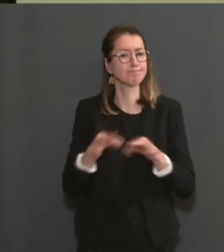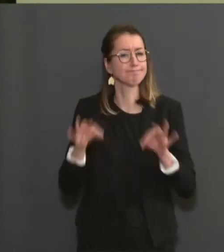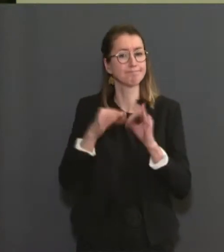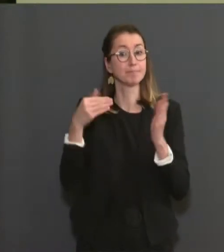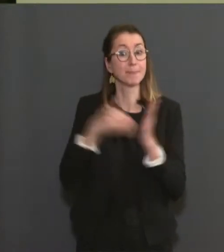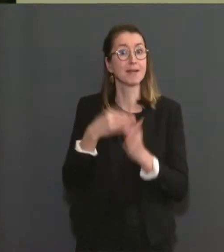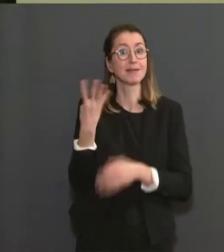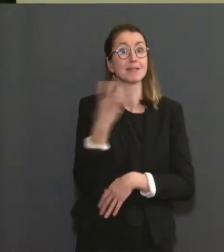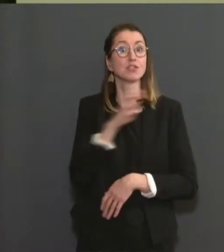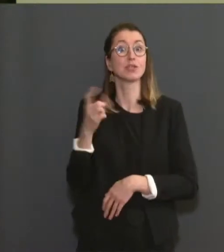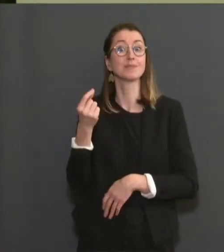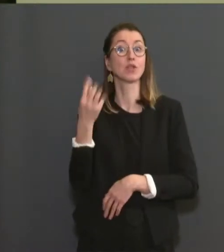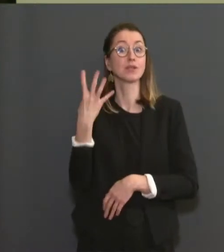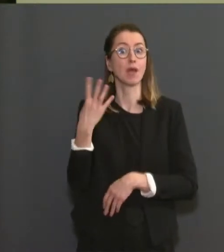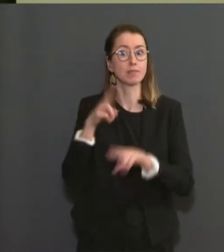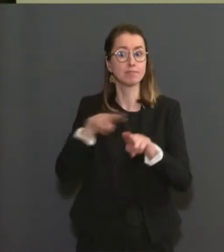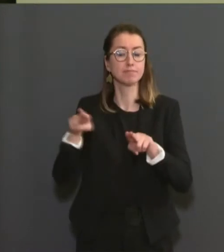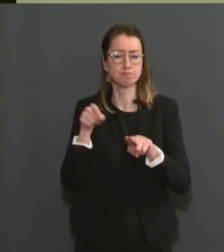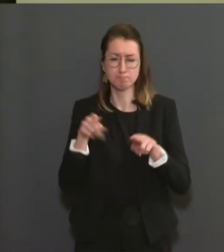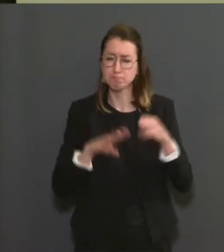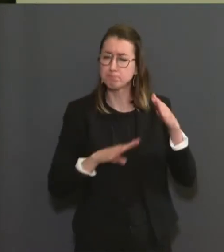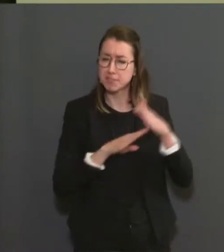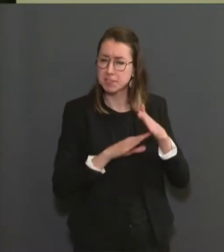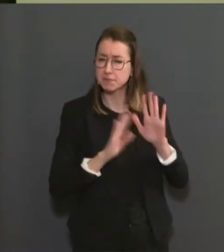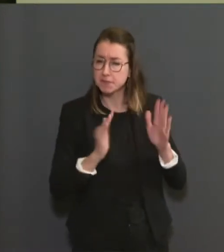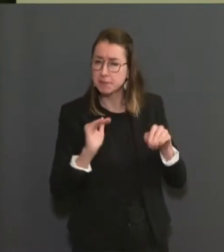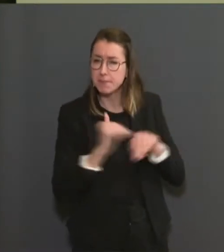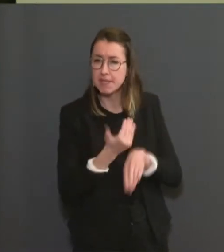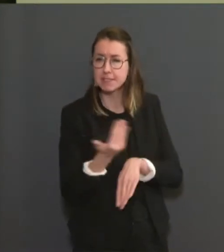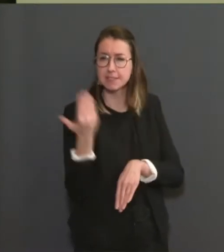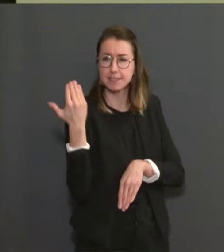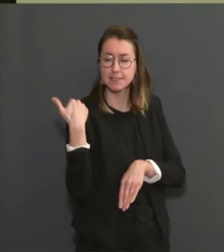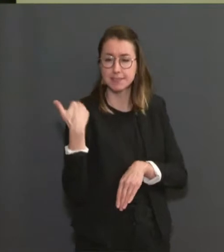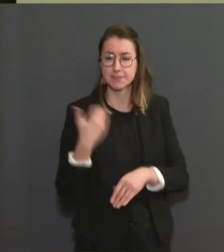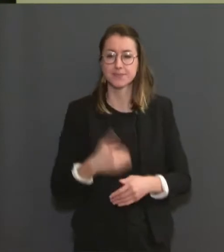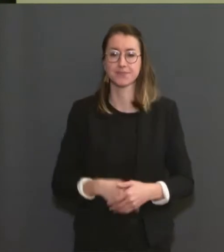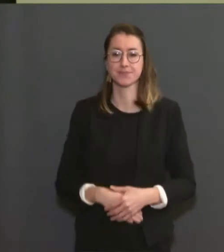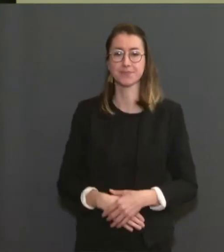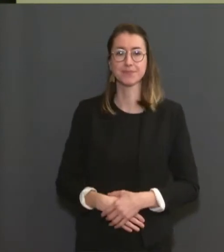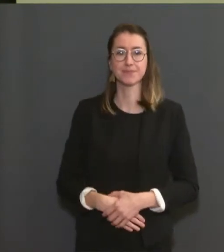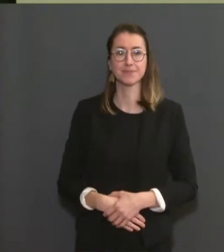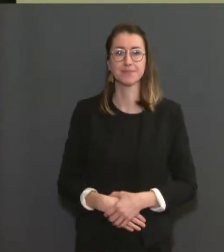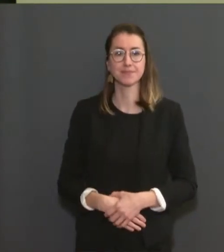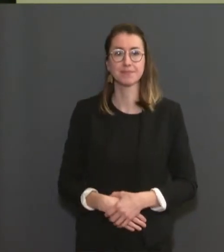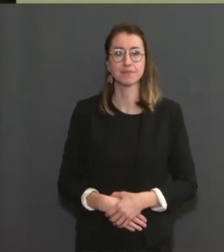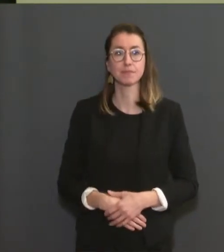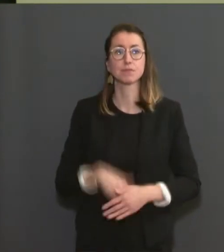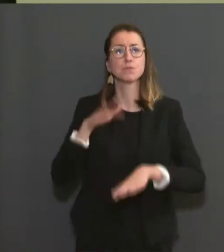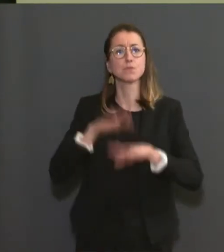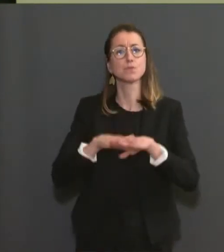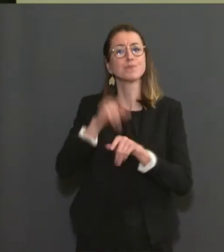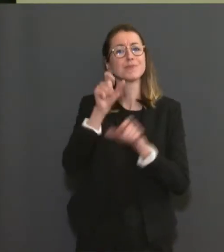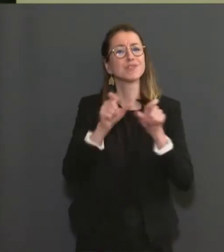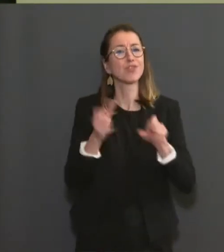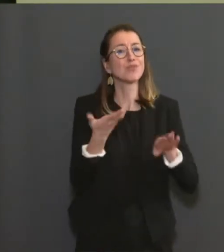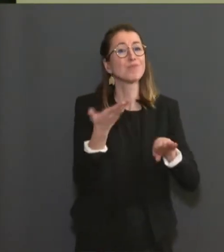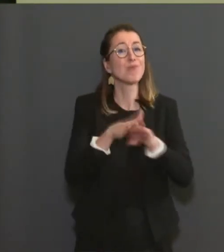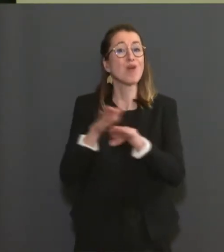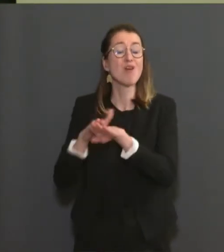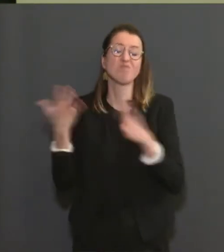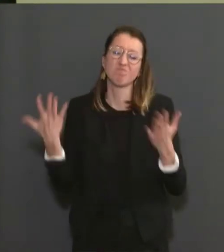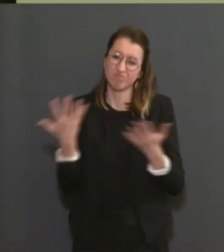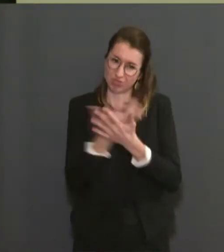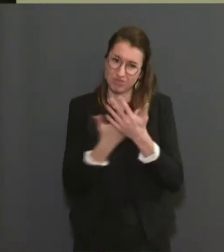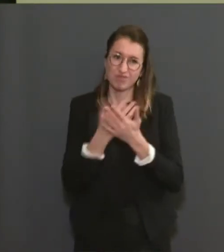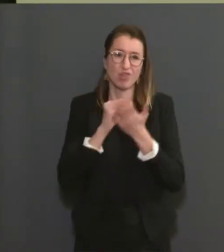intensifs. Au niveau des décès, le nombre de décès continue à augmenter légèrement.